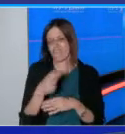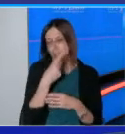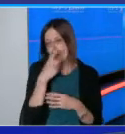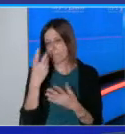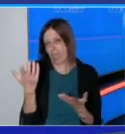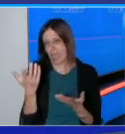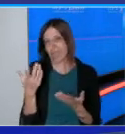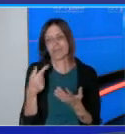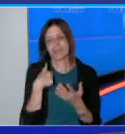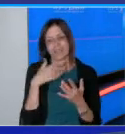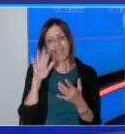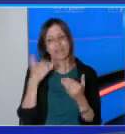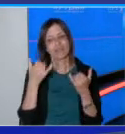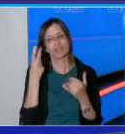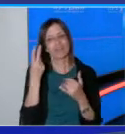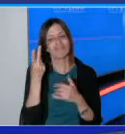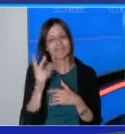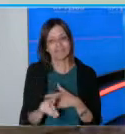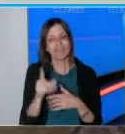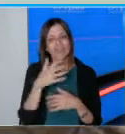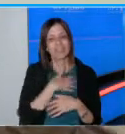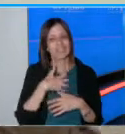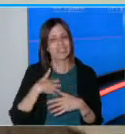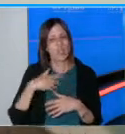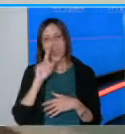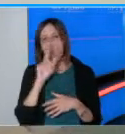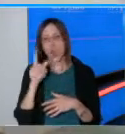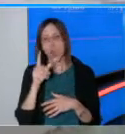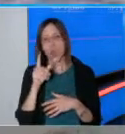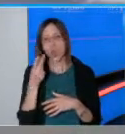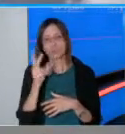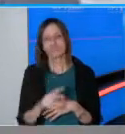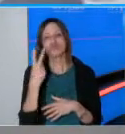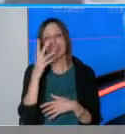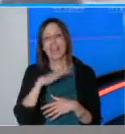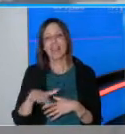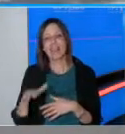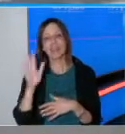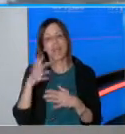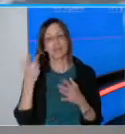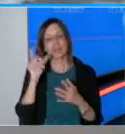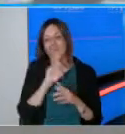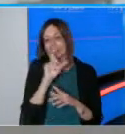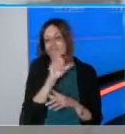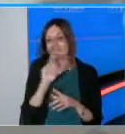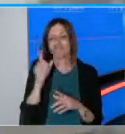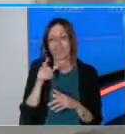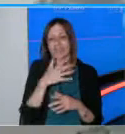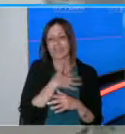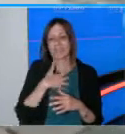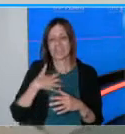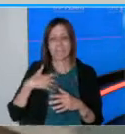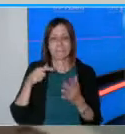ויש עכשיו גם שני קורבנות שהם נפצעו, לא נרגו, שני ילדים, אז יש גם חפים מפשע שנפצעים